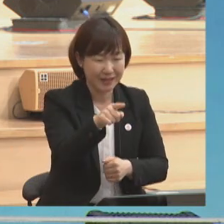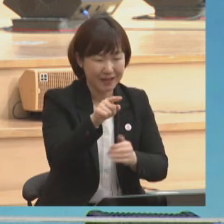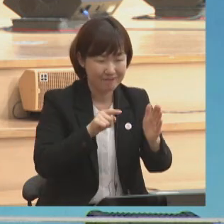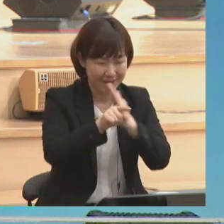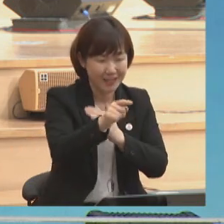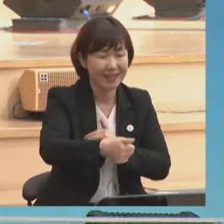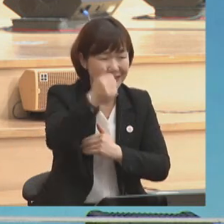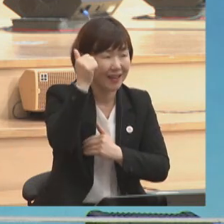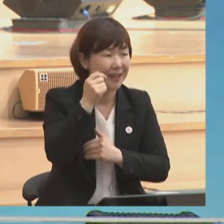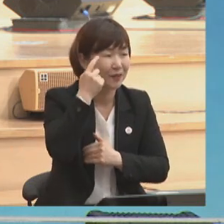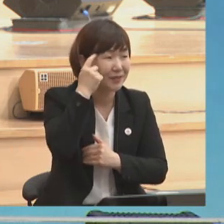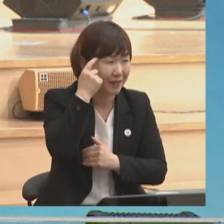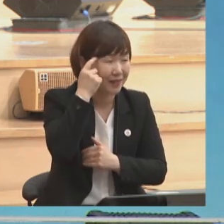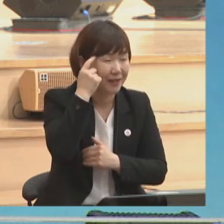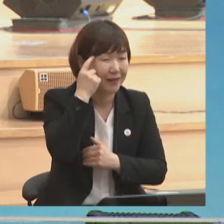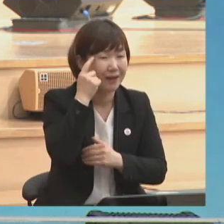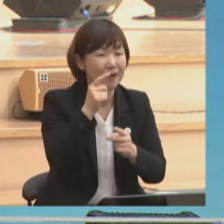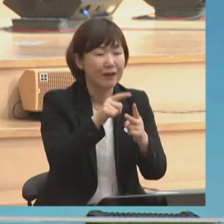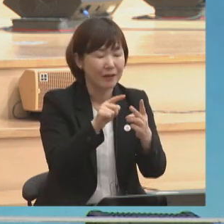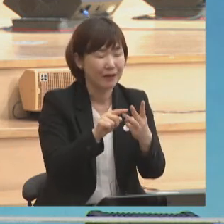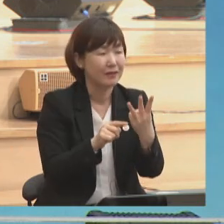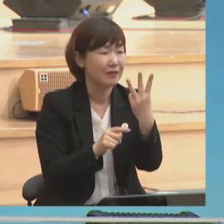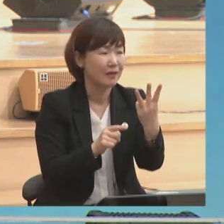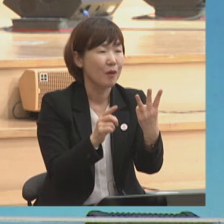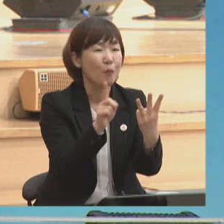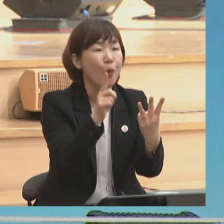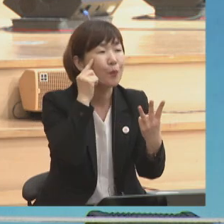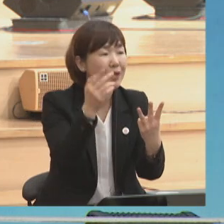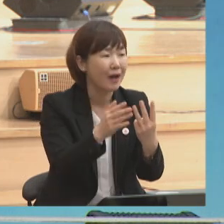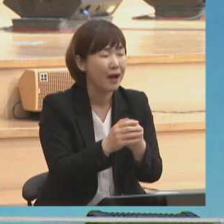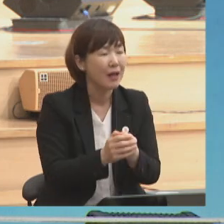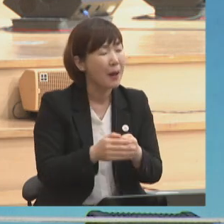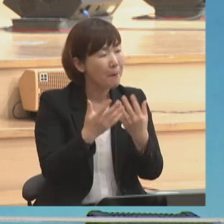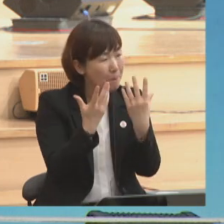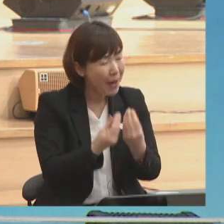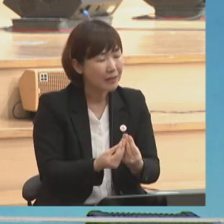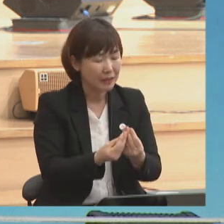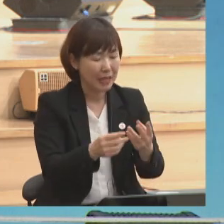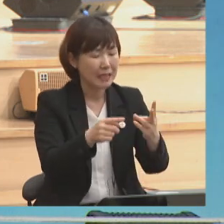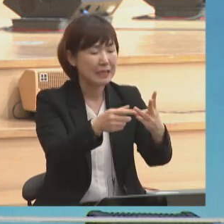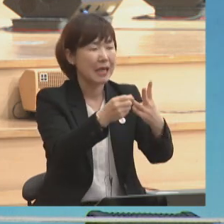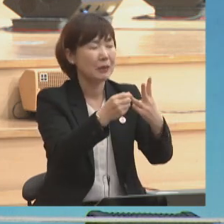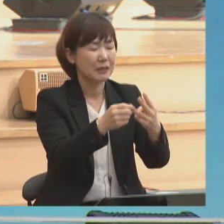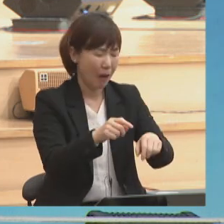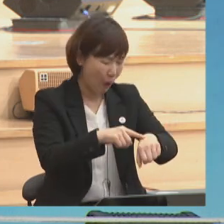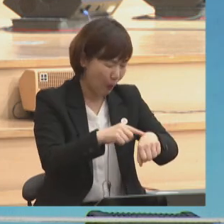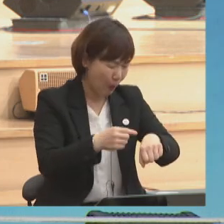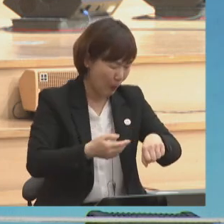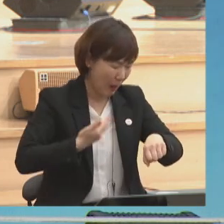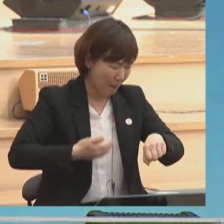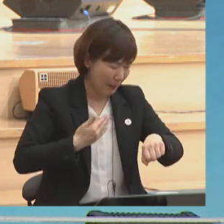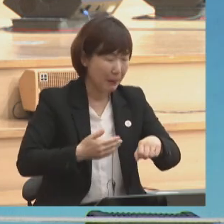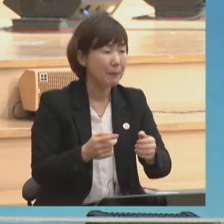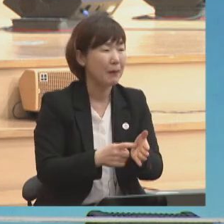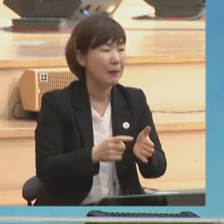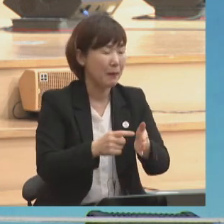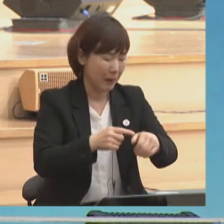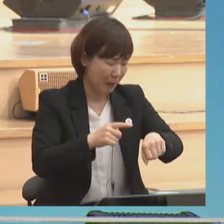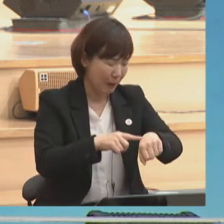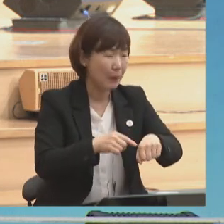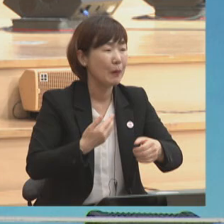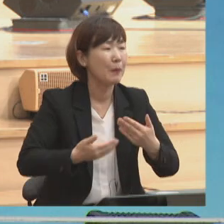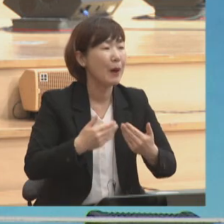이렇게 가장 빠른 길로 갔다. 만일 여러분 일정이 바빠서라면, 여러분 예수님이 사마리에 머무시면 안